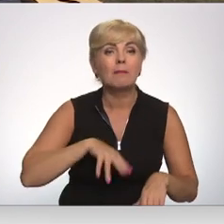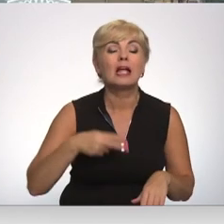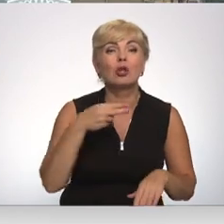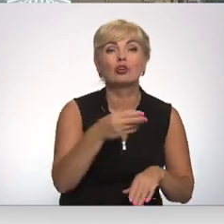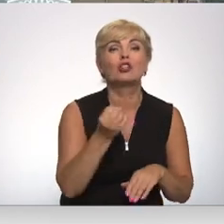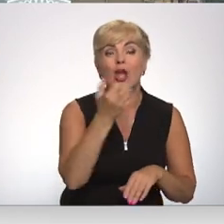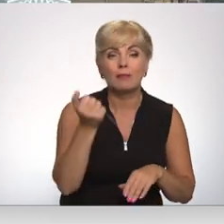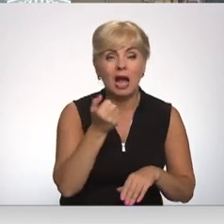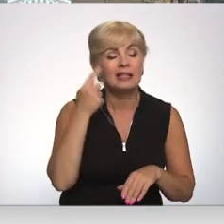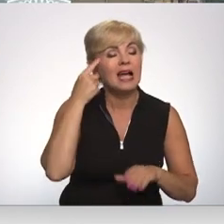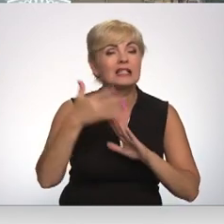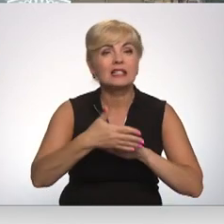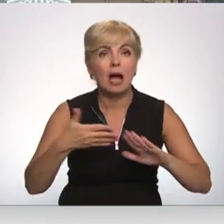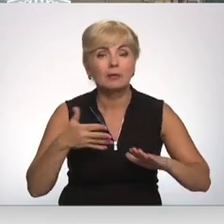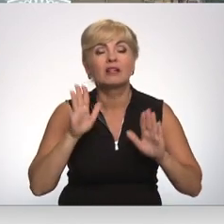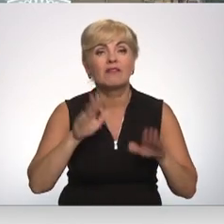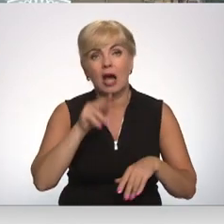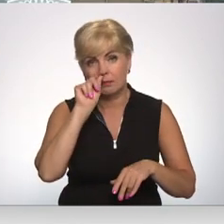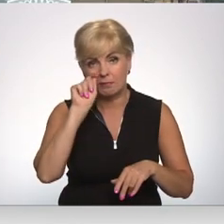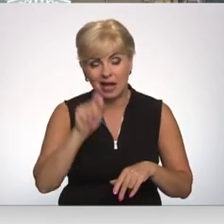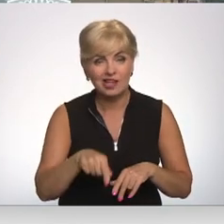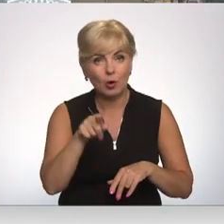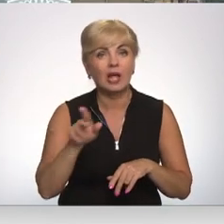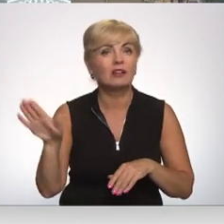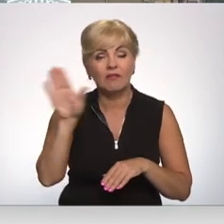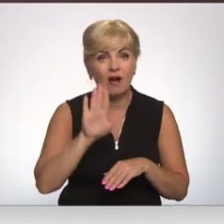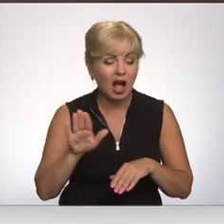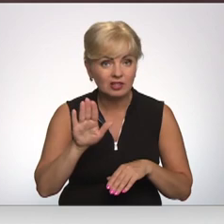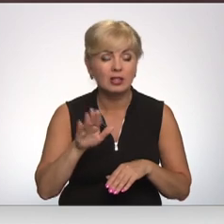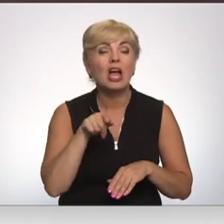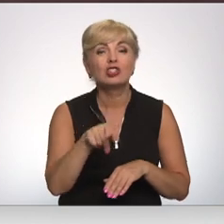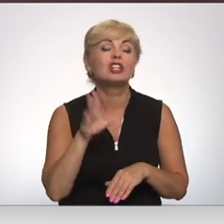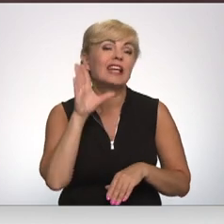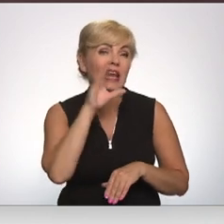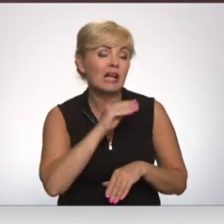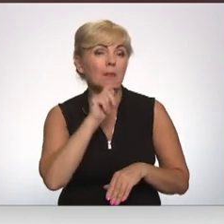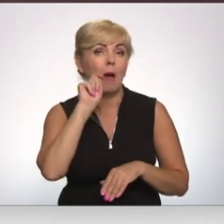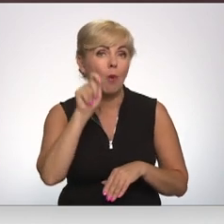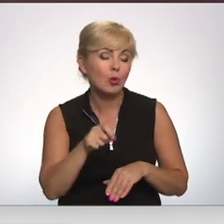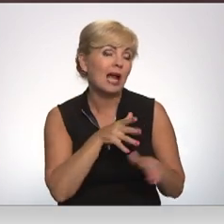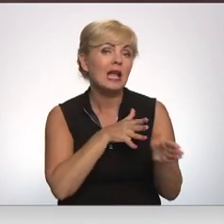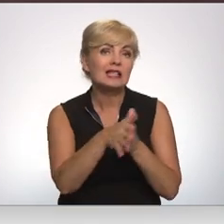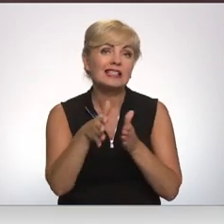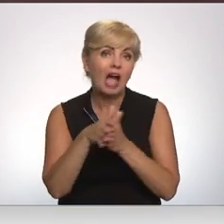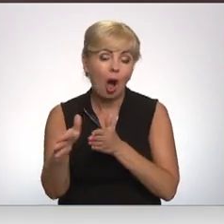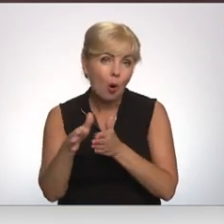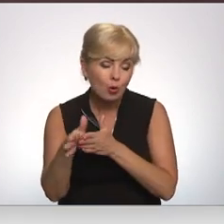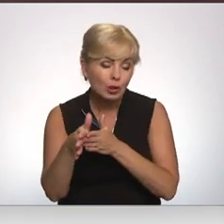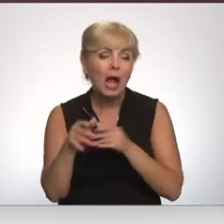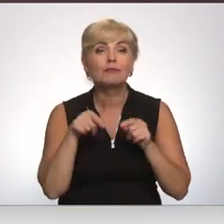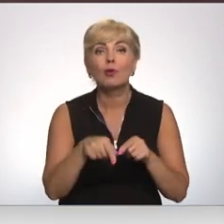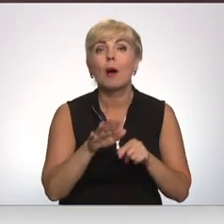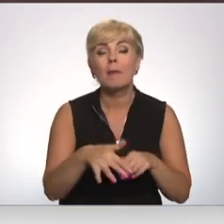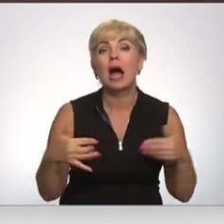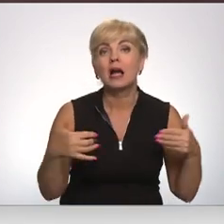Gadā, kad saprata, ka var pazaudēt valsti. Es teiktu, ka iespējams, ka tagad Ukraiņi iet cauri tā stadijai ar šo